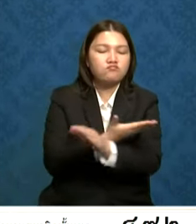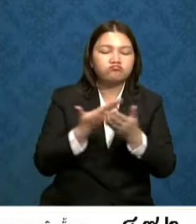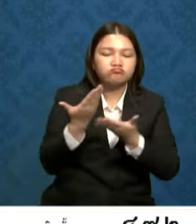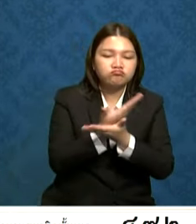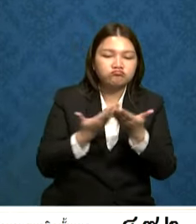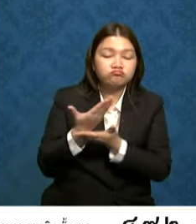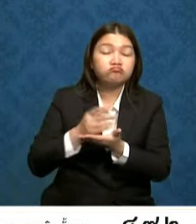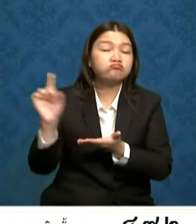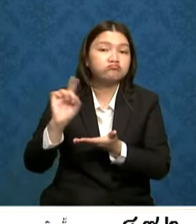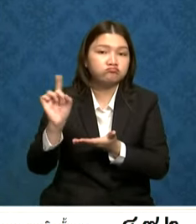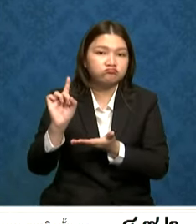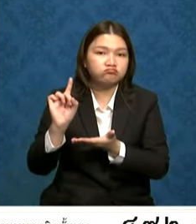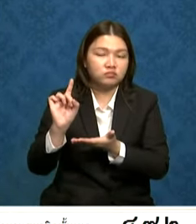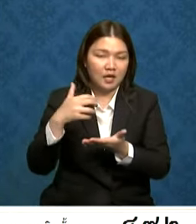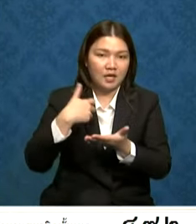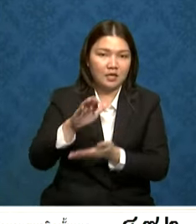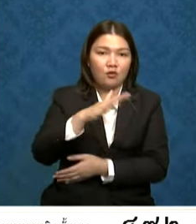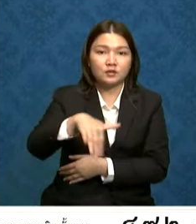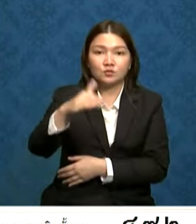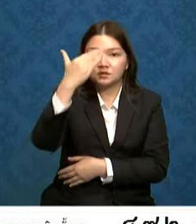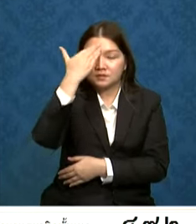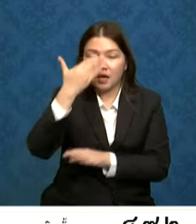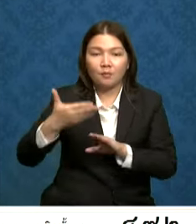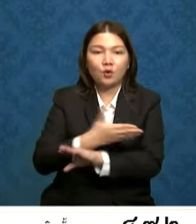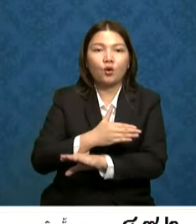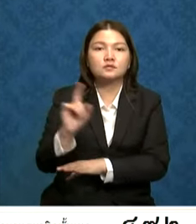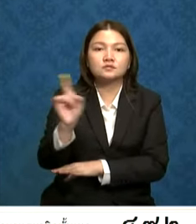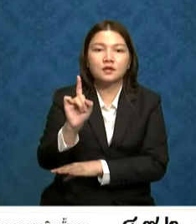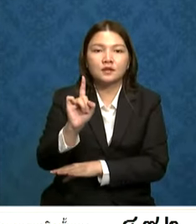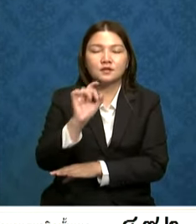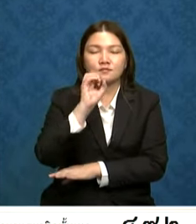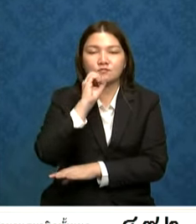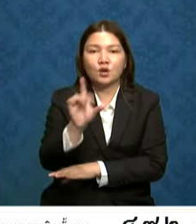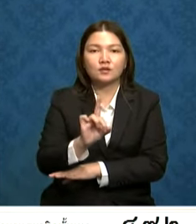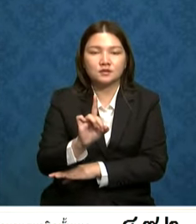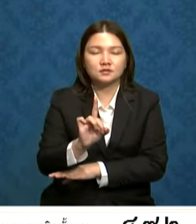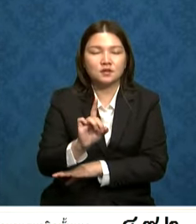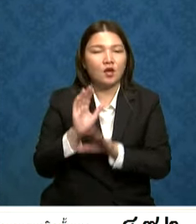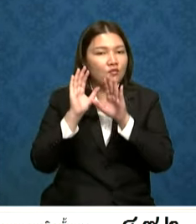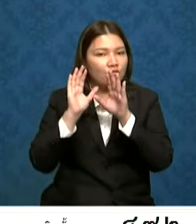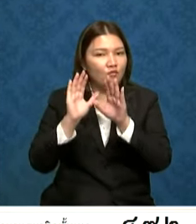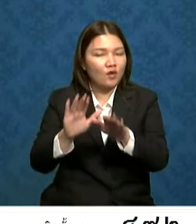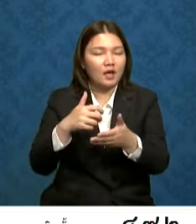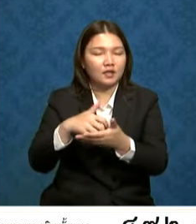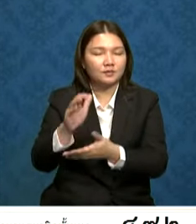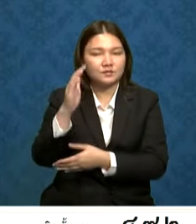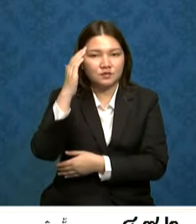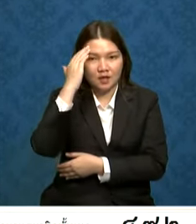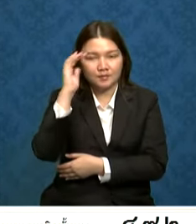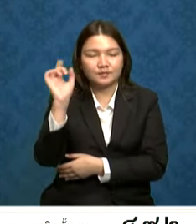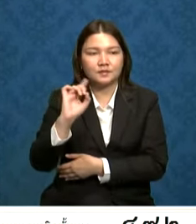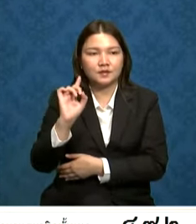นี้เพื่อความเข้าใจที่ถูกต้องผมขอฝากประเด็นไว้เป็นหลักสำหรับการ